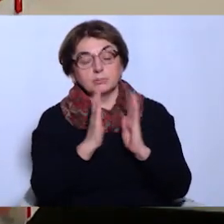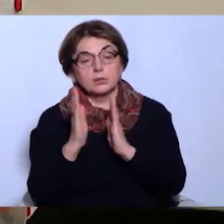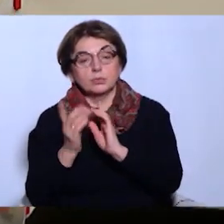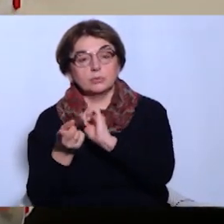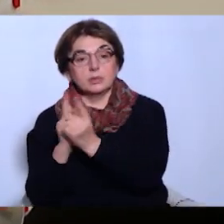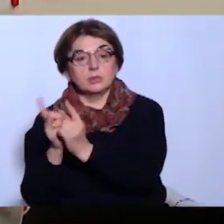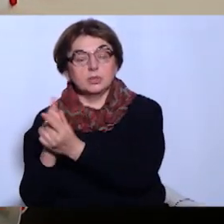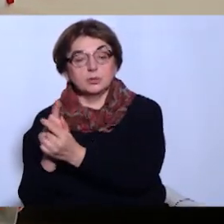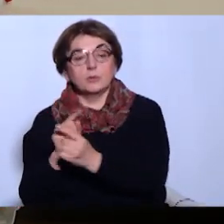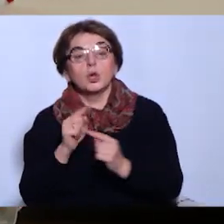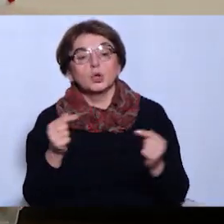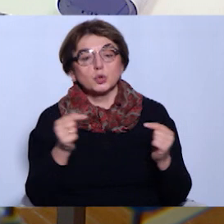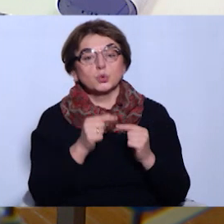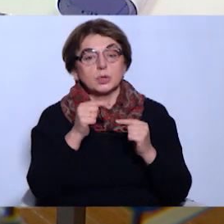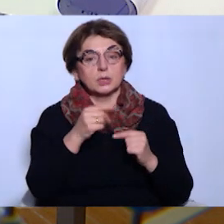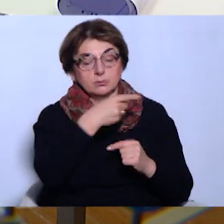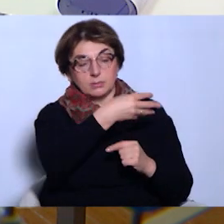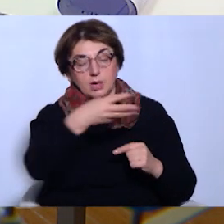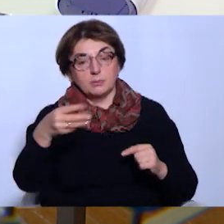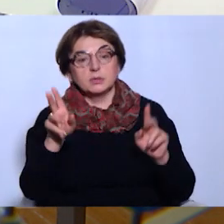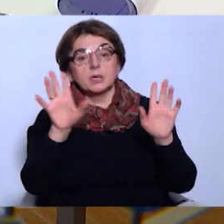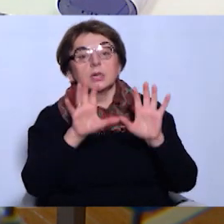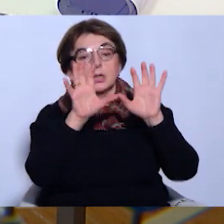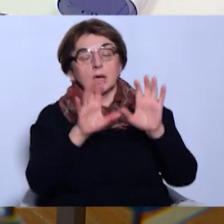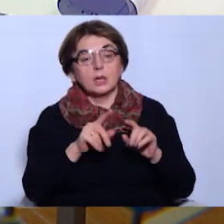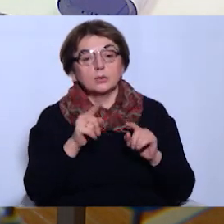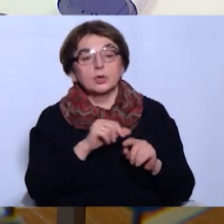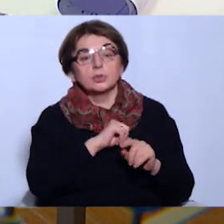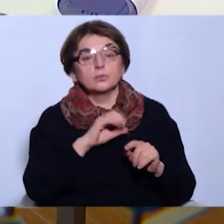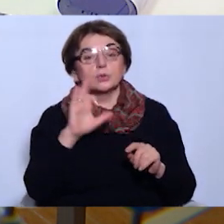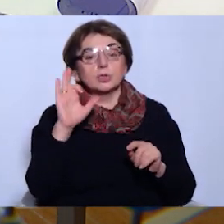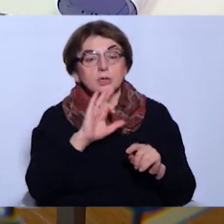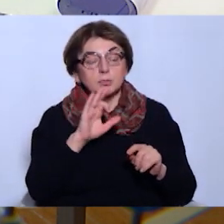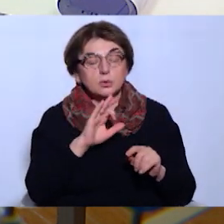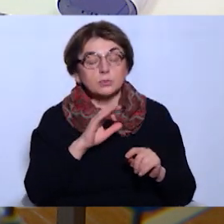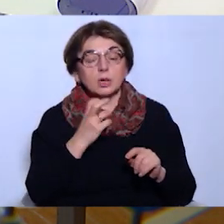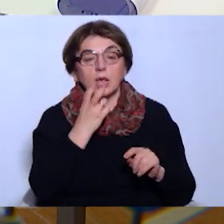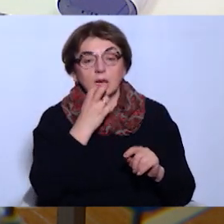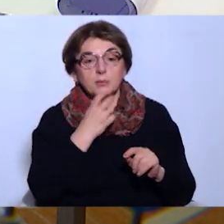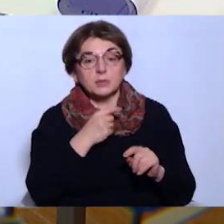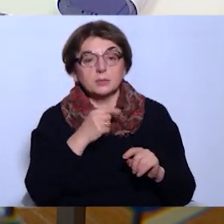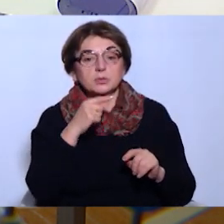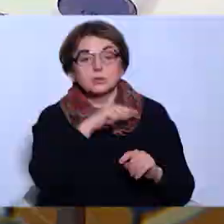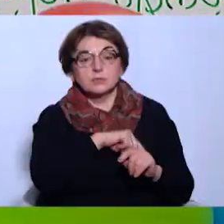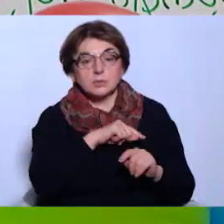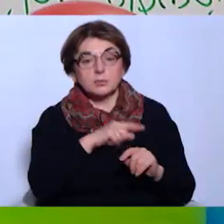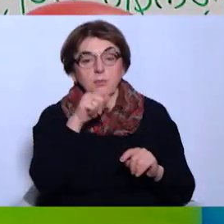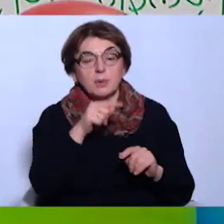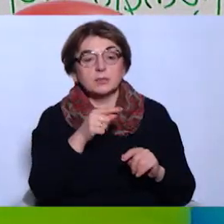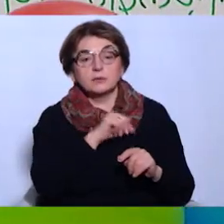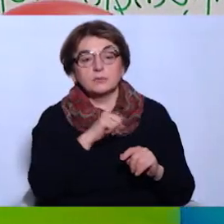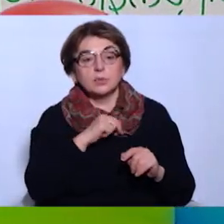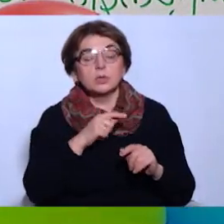პერიოდულად იცვლება. სწორედ ამაში მდგომარეობს პერიოდულობის კანონიც, რომ ქიმიური ელემენტების თვისებები, მათ მიერ